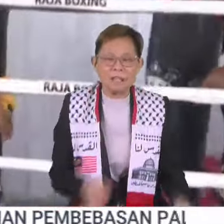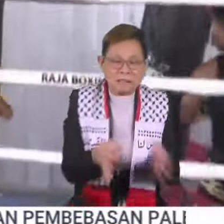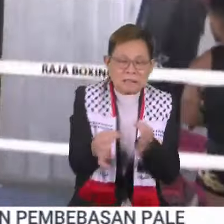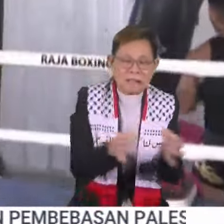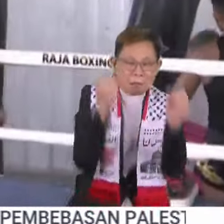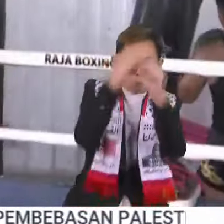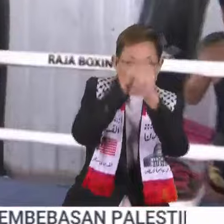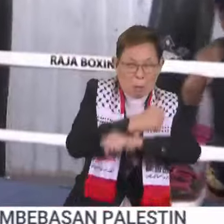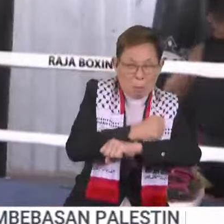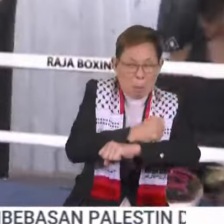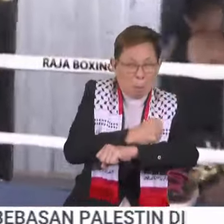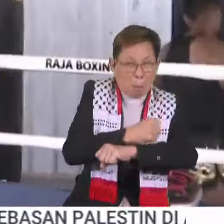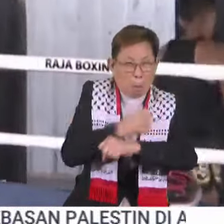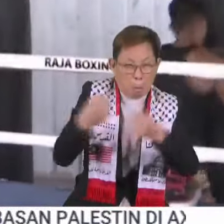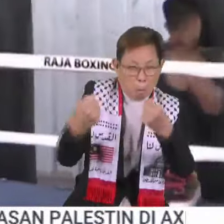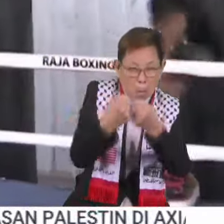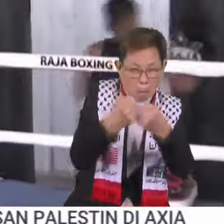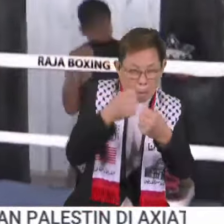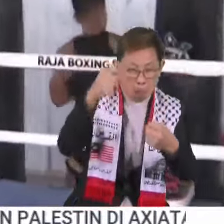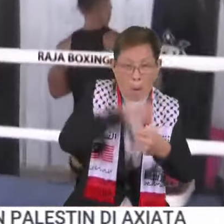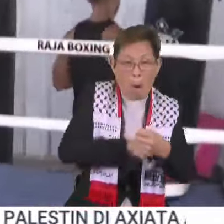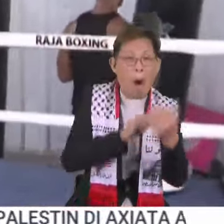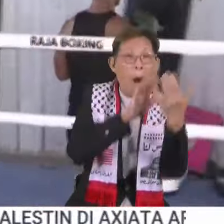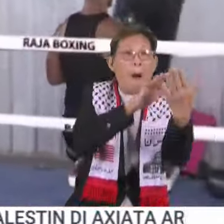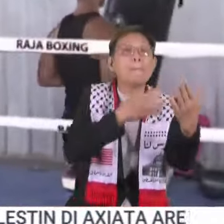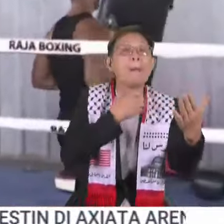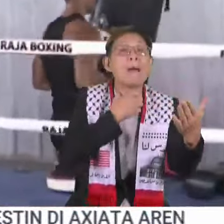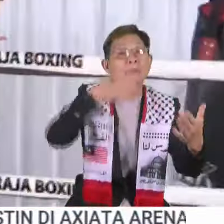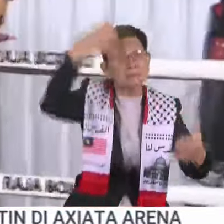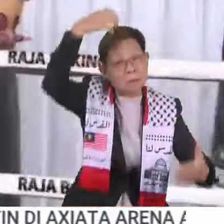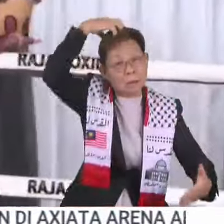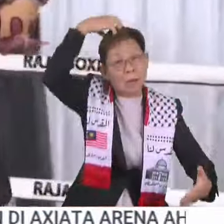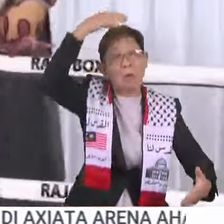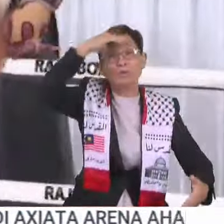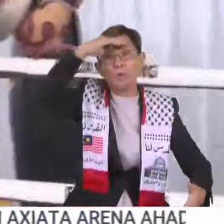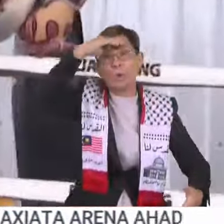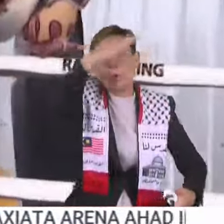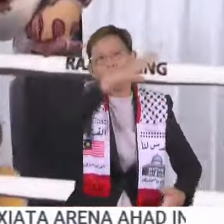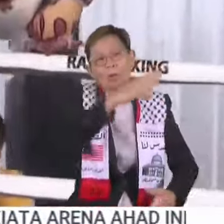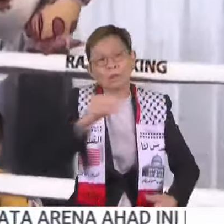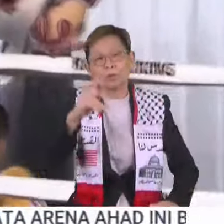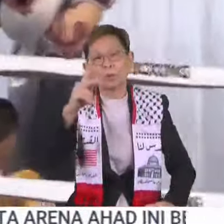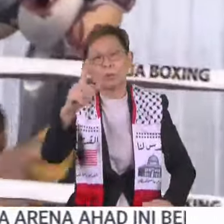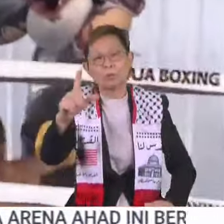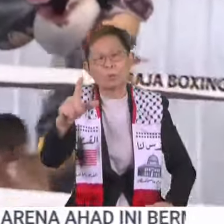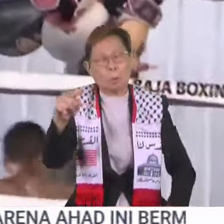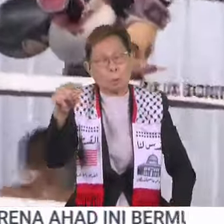Jelasnya cabaran saingan sengit bakal dihadapi dari pasukan Perak, Selangor, Johor dan Kuala Lumpur.